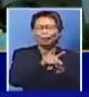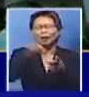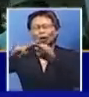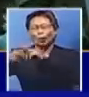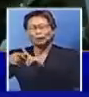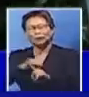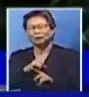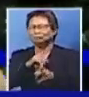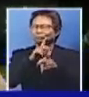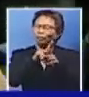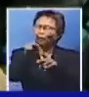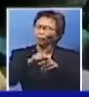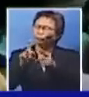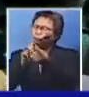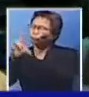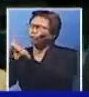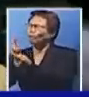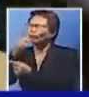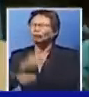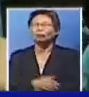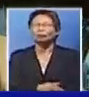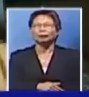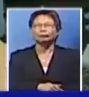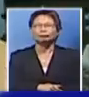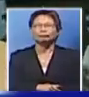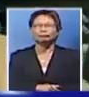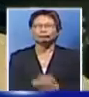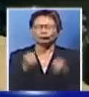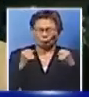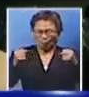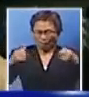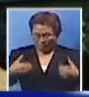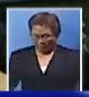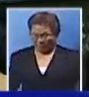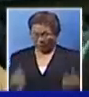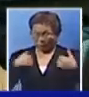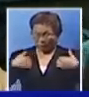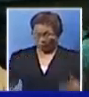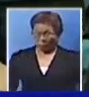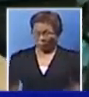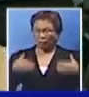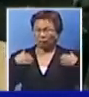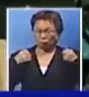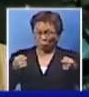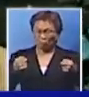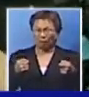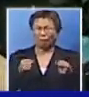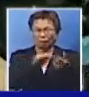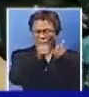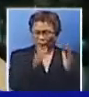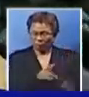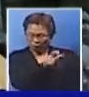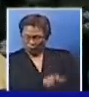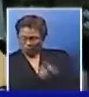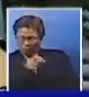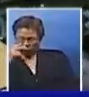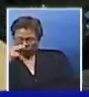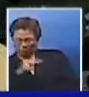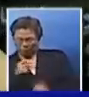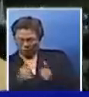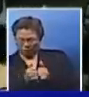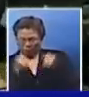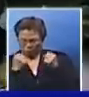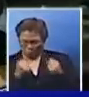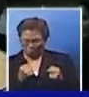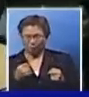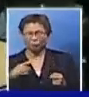saya. Bagaimana sebab selama ni kekuatan tubuh badan seorang atlet kita boleh nampak dengan muscles dia, dengan stamina